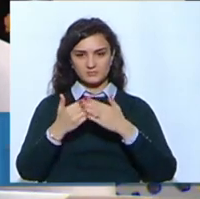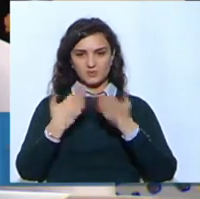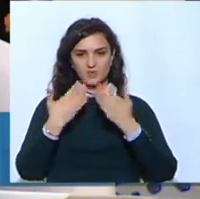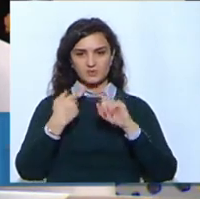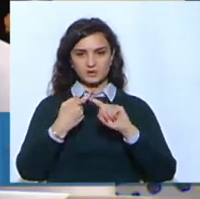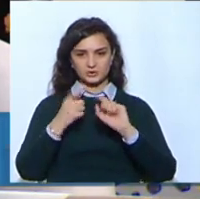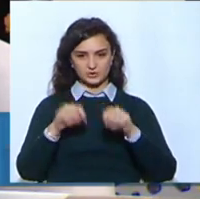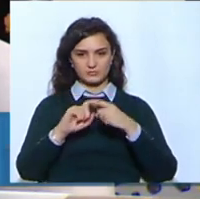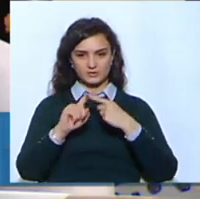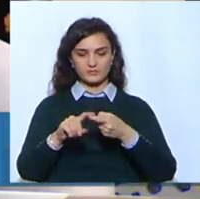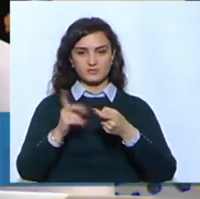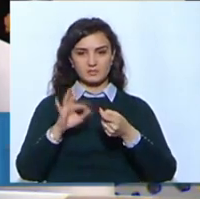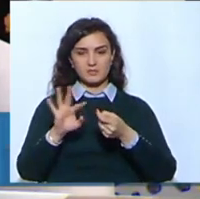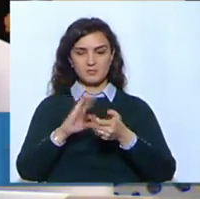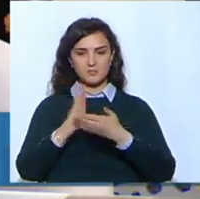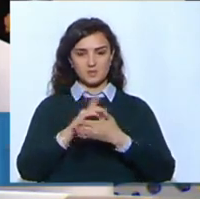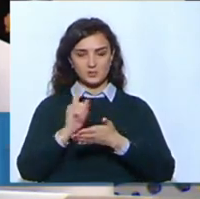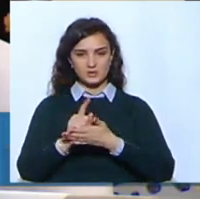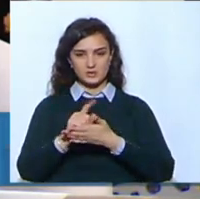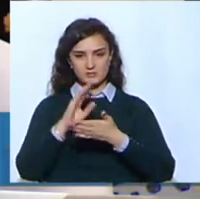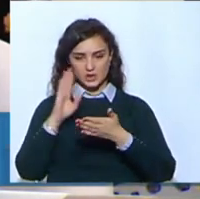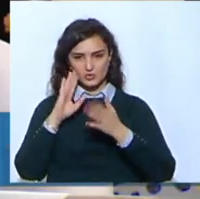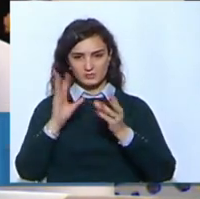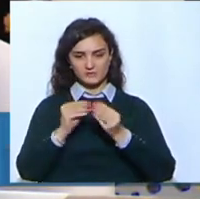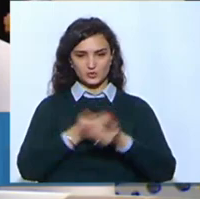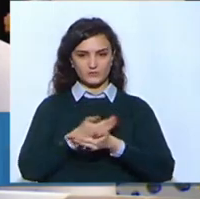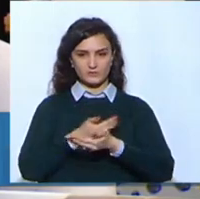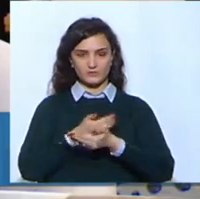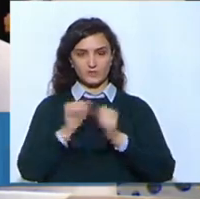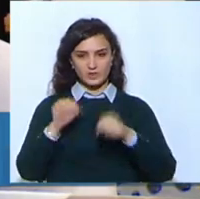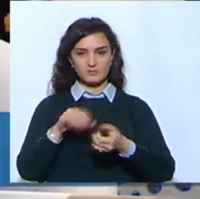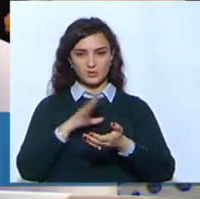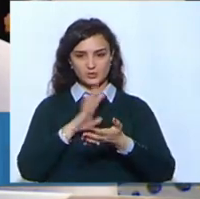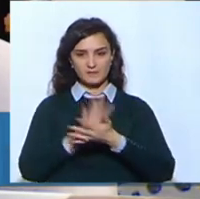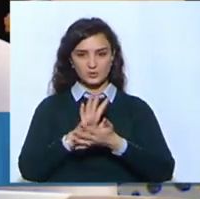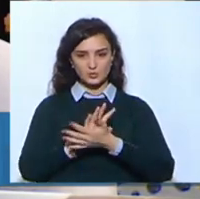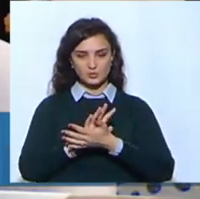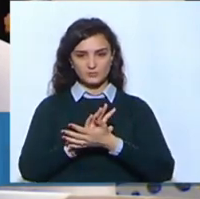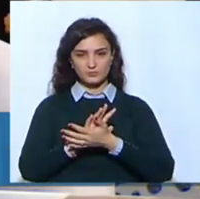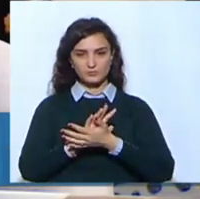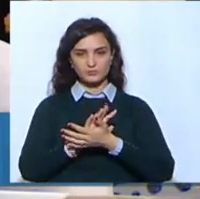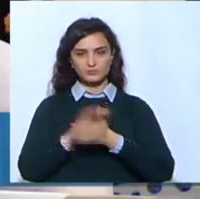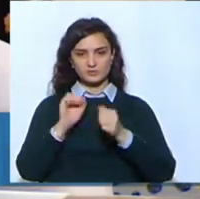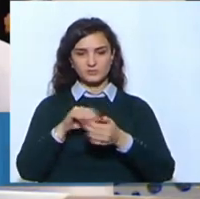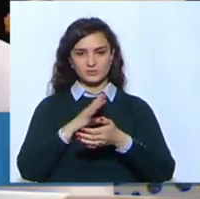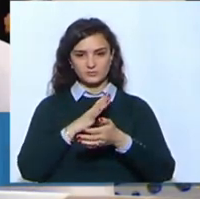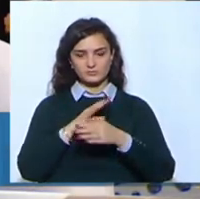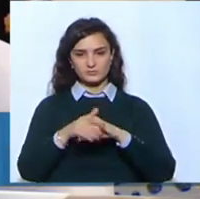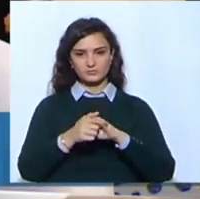კონტაქტით შეიძლება გადავიდეს, ოღონდ არ არის აუცილებელი სქესობრივი ცხოვრება. შეიძლება იყოს დაბინძურებული ზედაპირი, შეიძლება